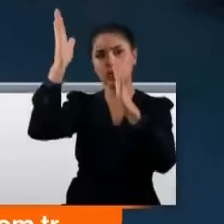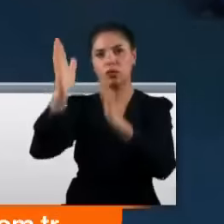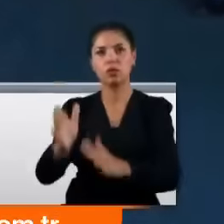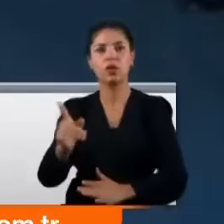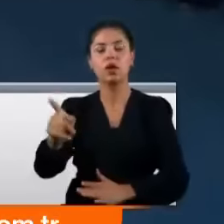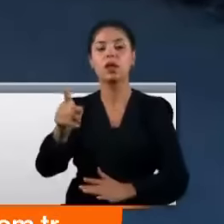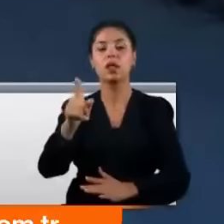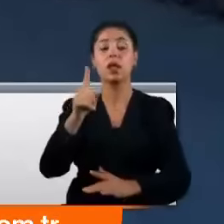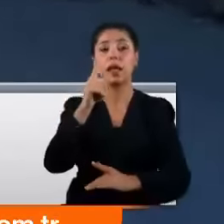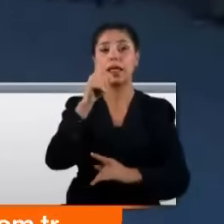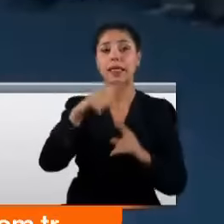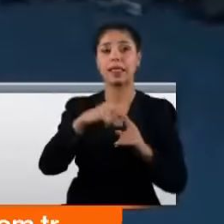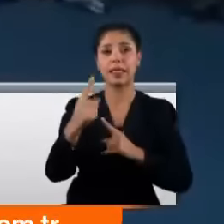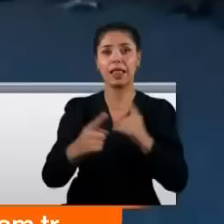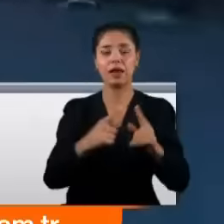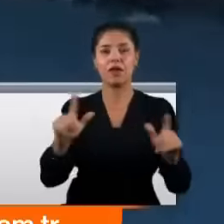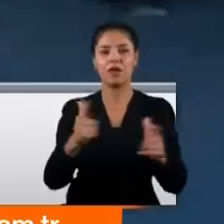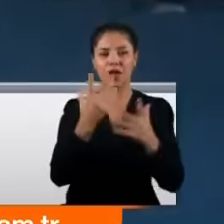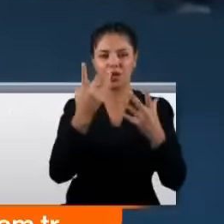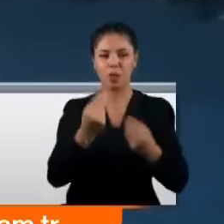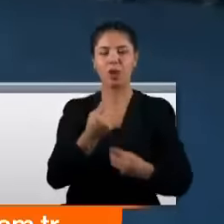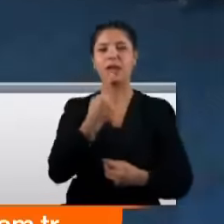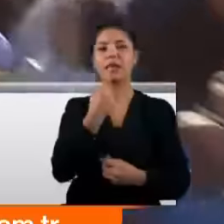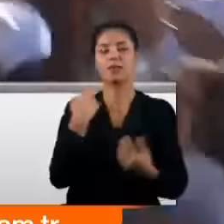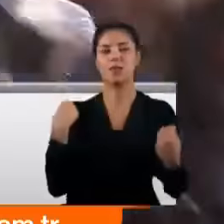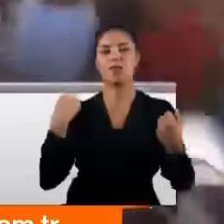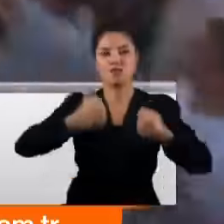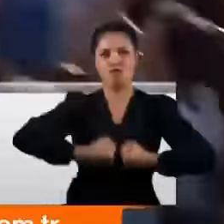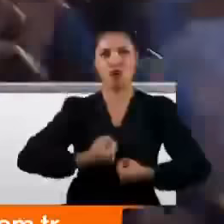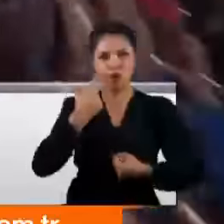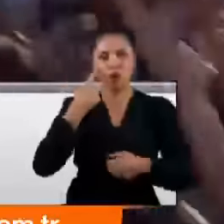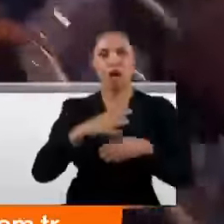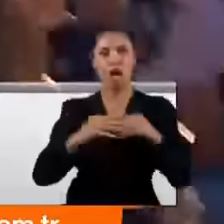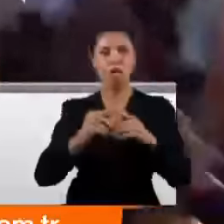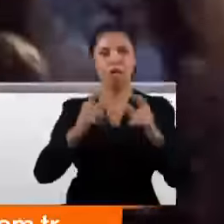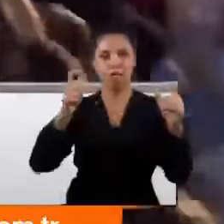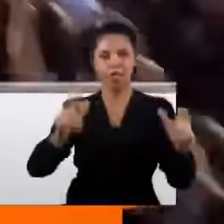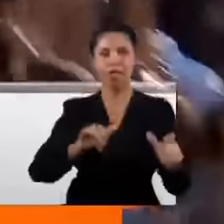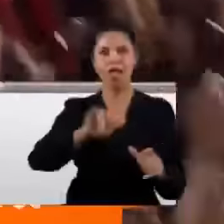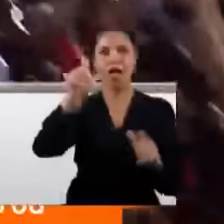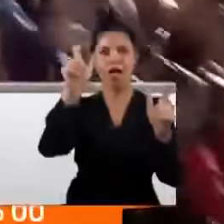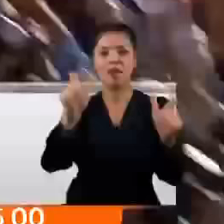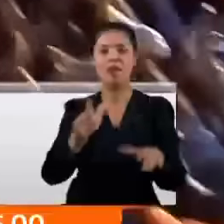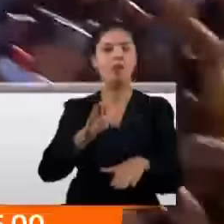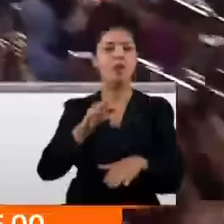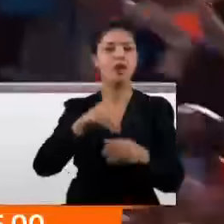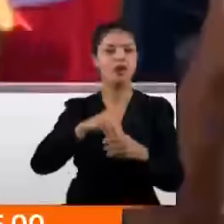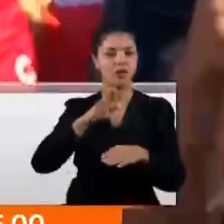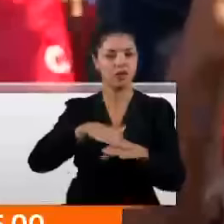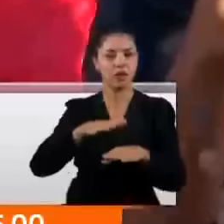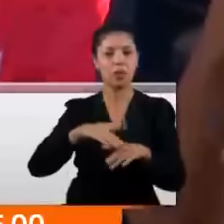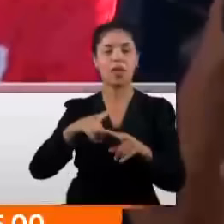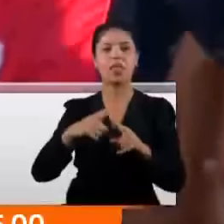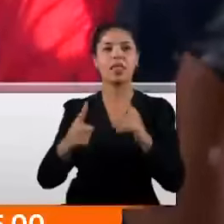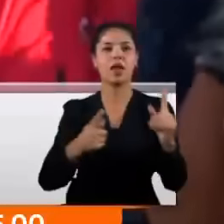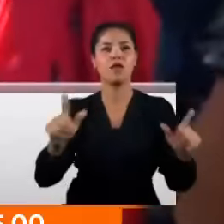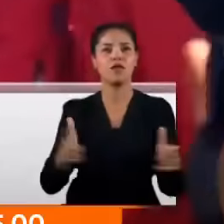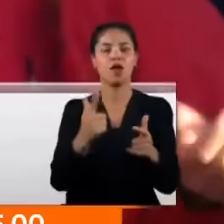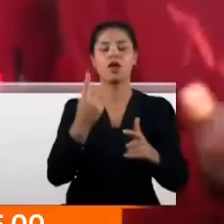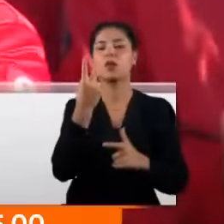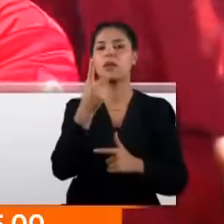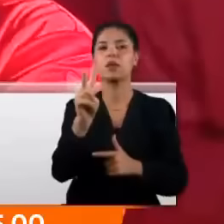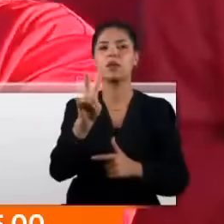Erdoğan, üzerinde Teknofest'in sembolü olan kırmızı montuyla Adana Şakirpaşa Havalimanı'nda düzenlenen Teknofest 2024'te